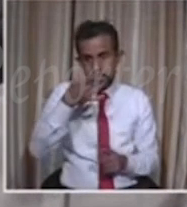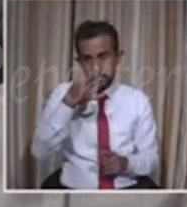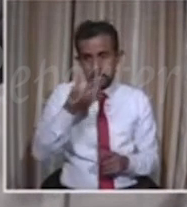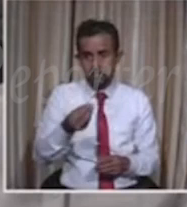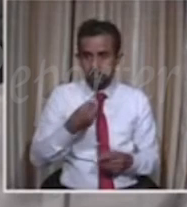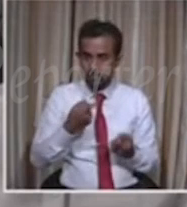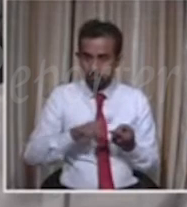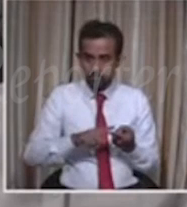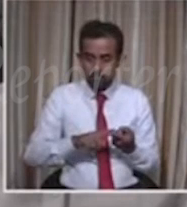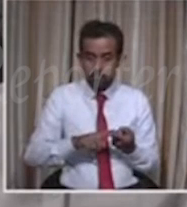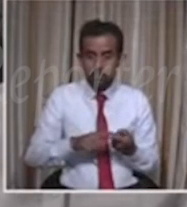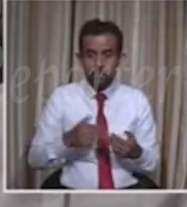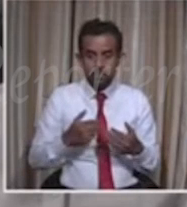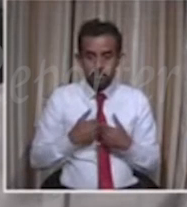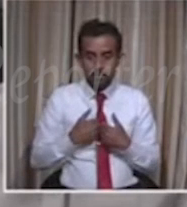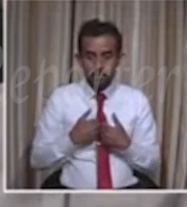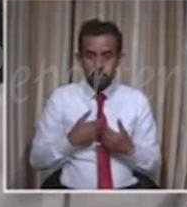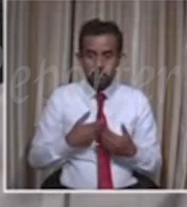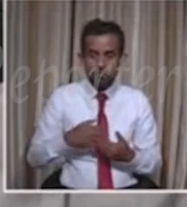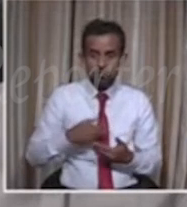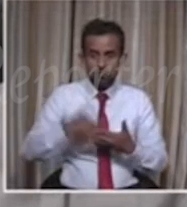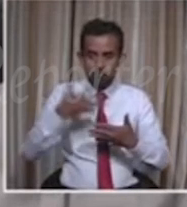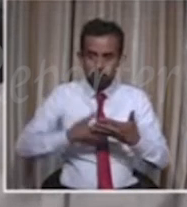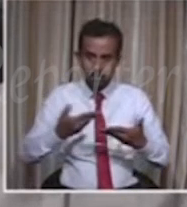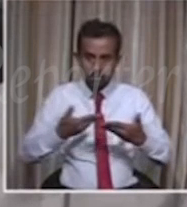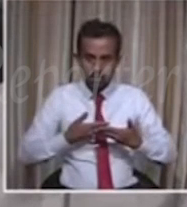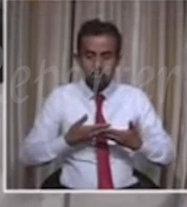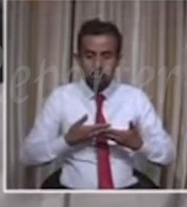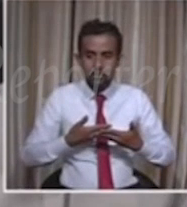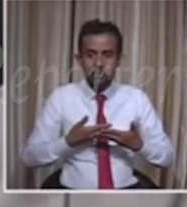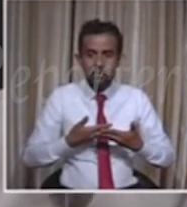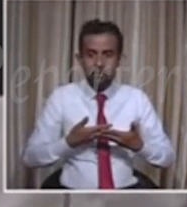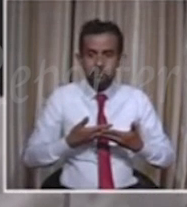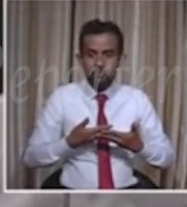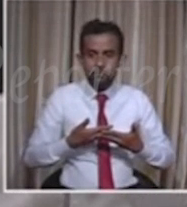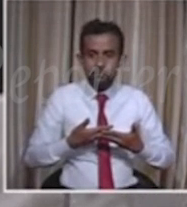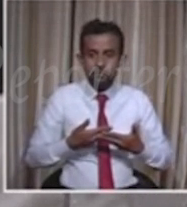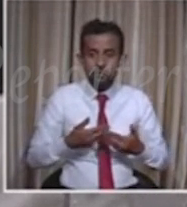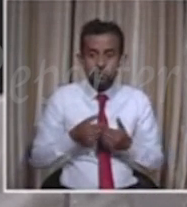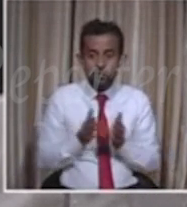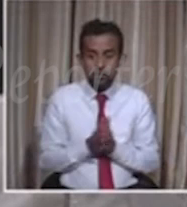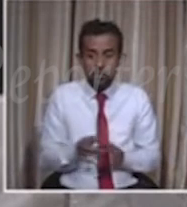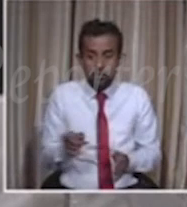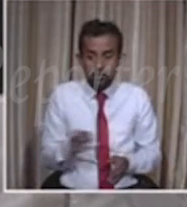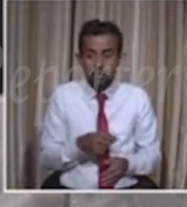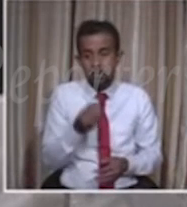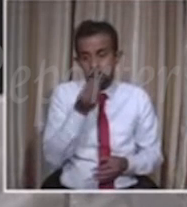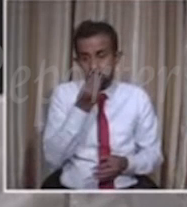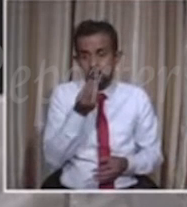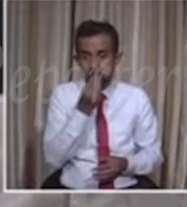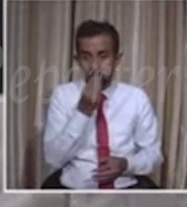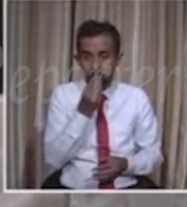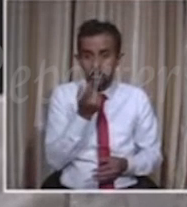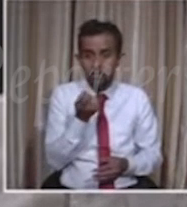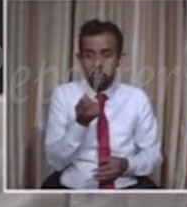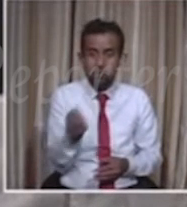එක ඒ වගේම අපිට දැන් ඉන්න වාර්තා අනුව ඇත්ත වශයෙන්ම තමන්ගේ දෛනික ආහාර වලටත් මුදල්